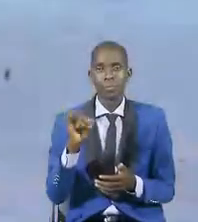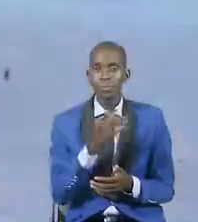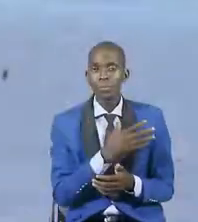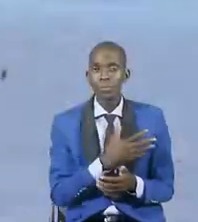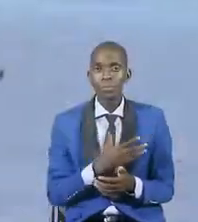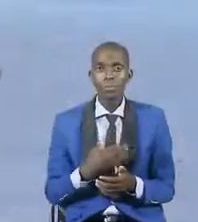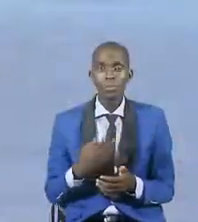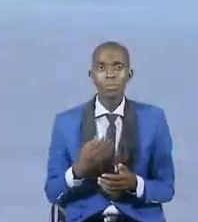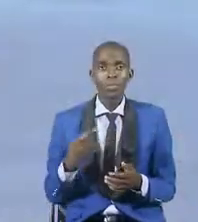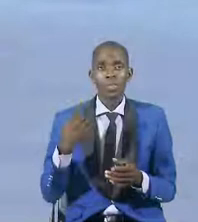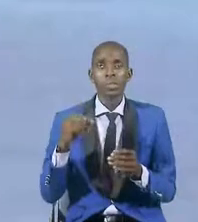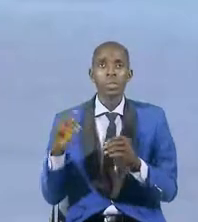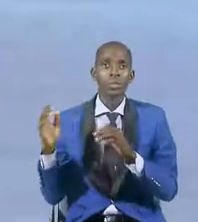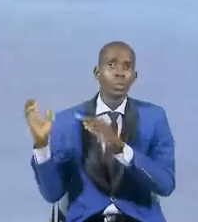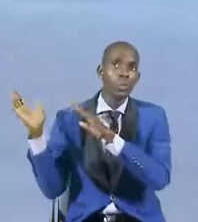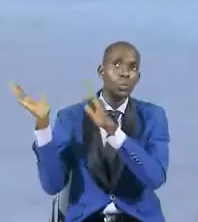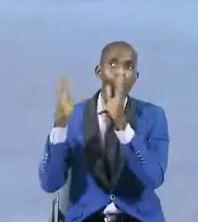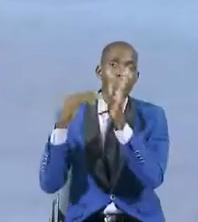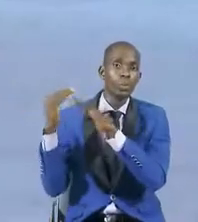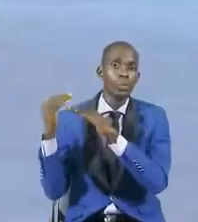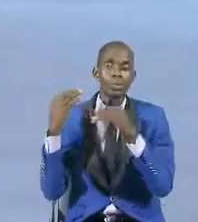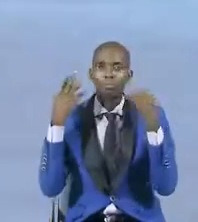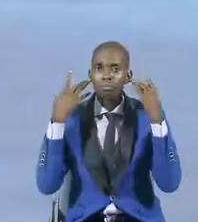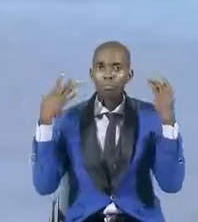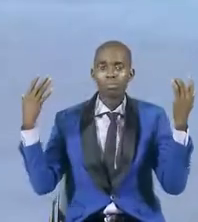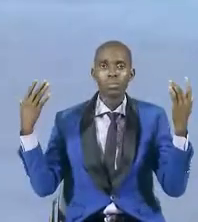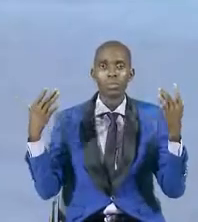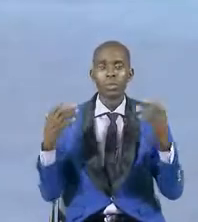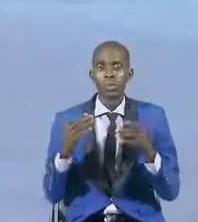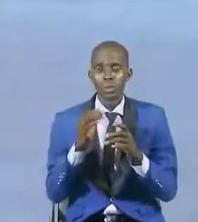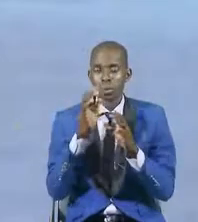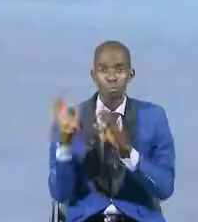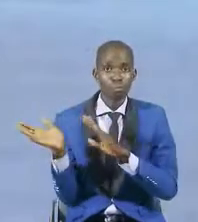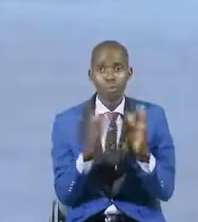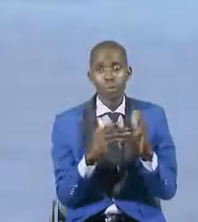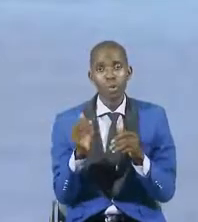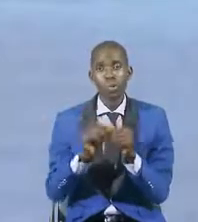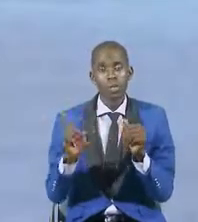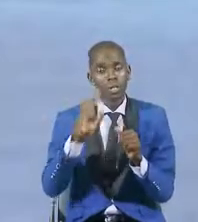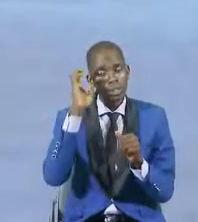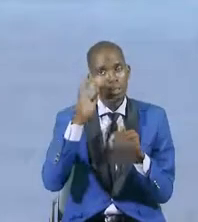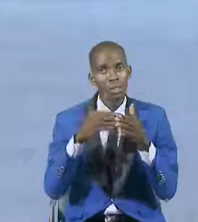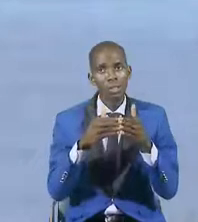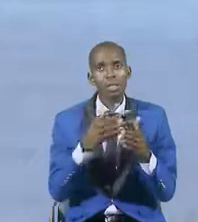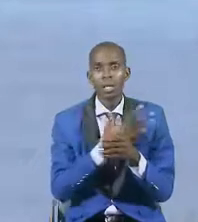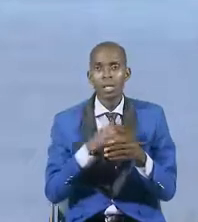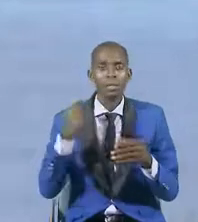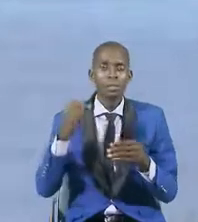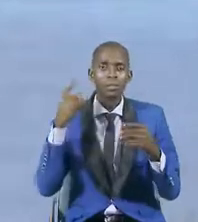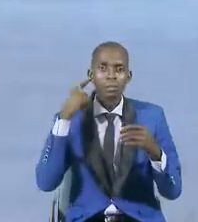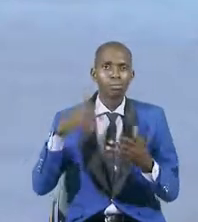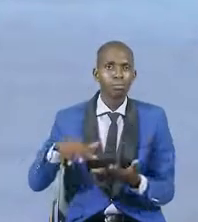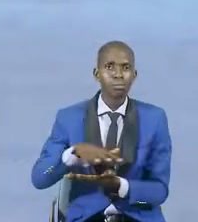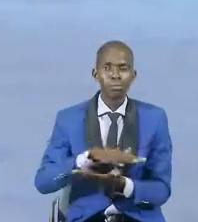qui dit, le vent souffle où il veut et tu en entends le bruit, mais tu ne sais d'où